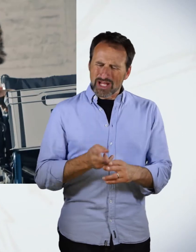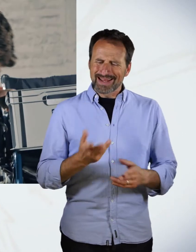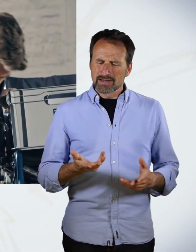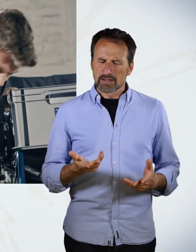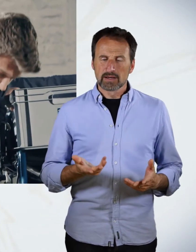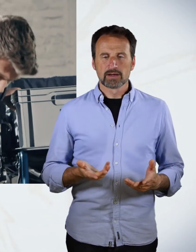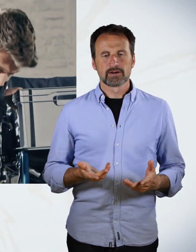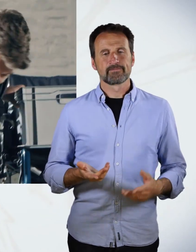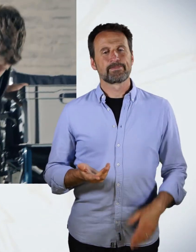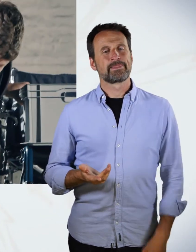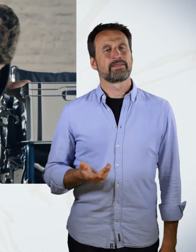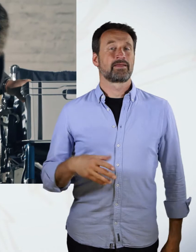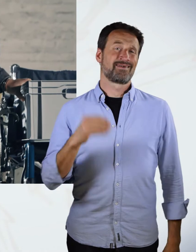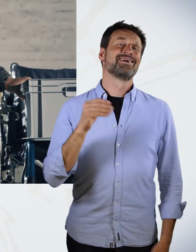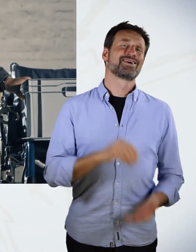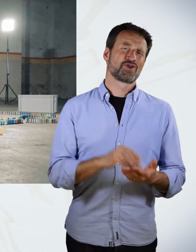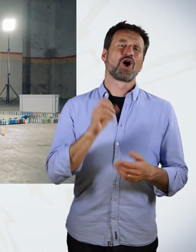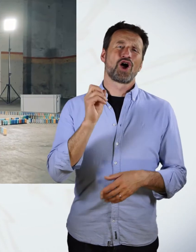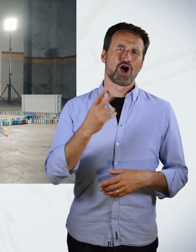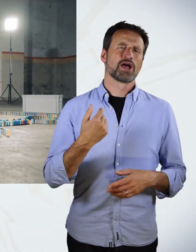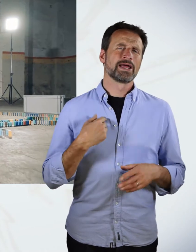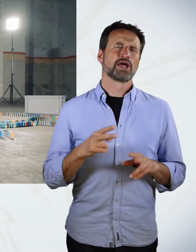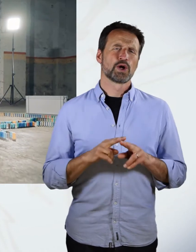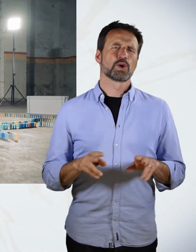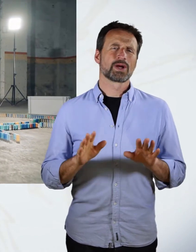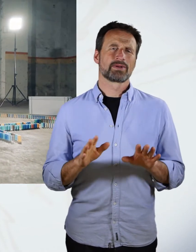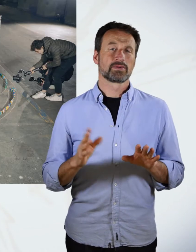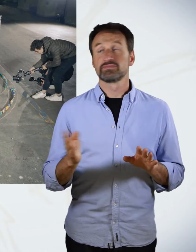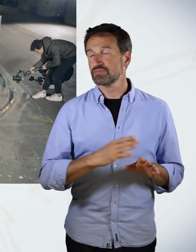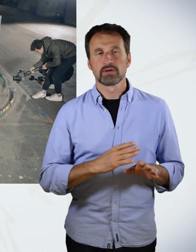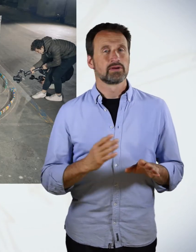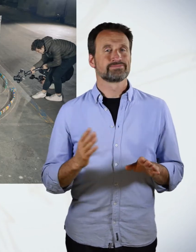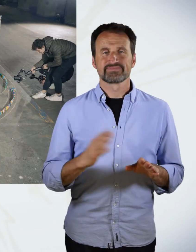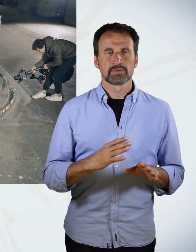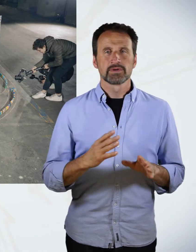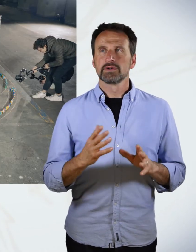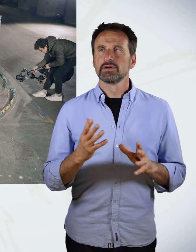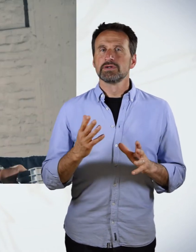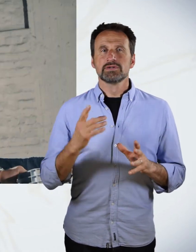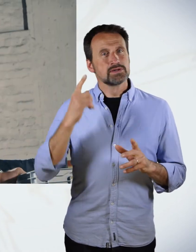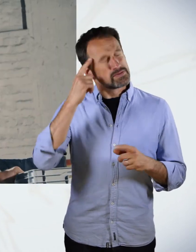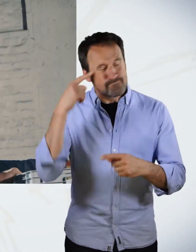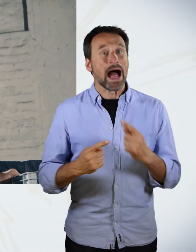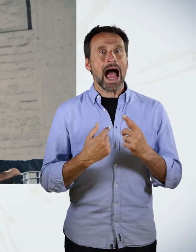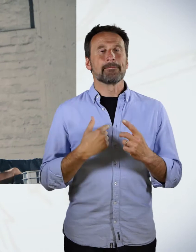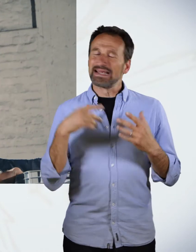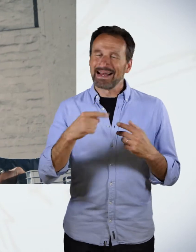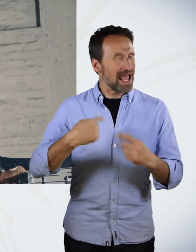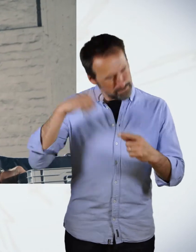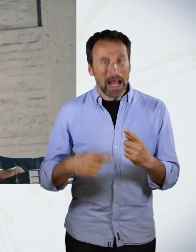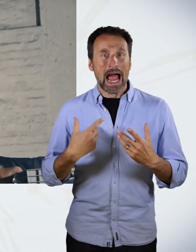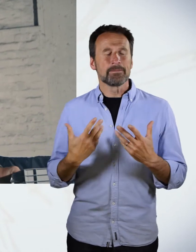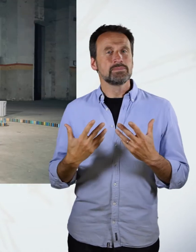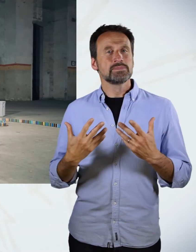stehen. Ganz am Anfang war es noch okay und ich bin ruhig geblieben. Ohne Scheiß, ich raste gleich aus, ne? Also wirklich, gleich raste ich hier komplett